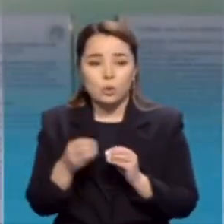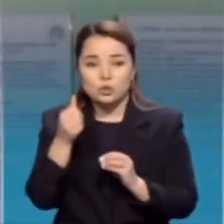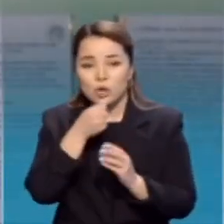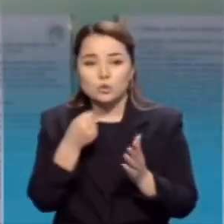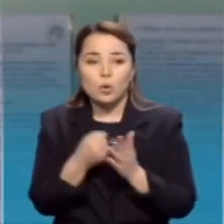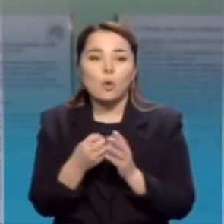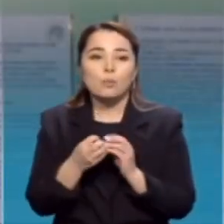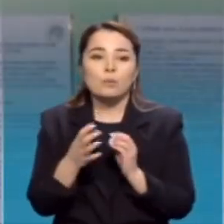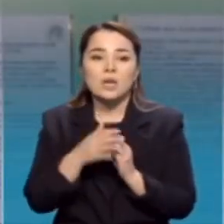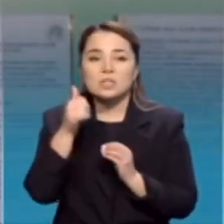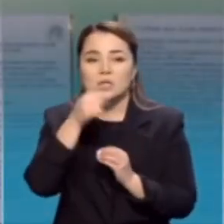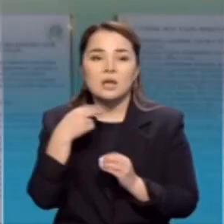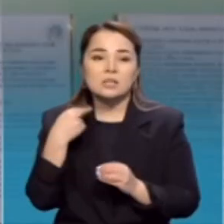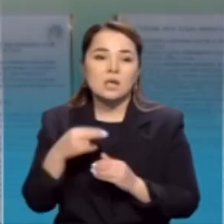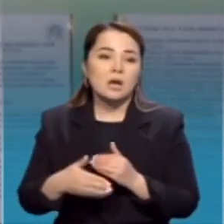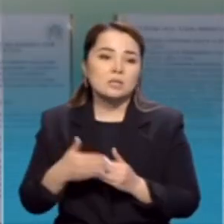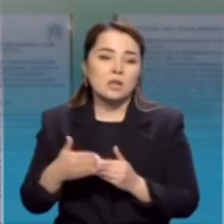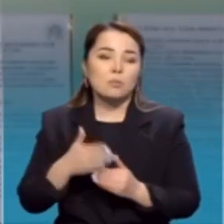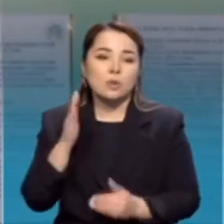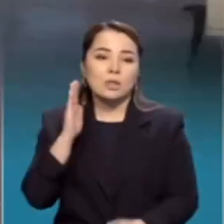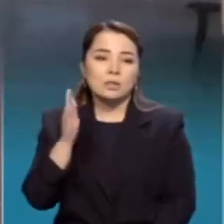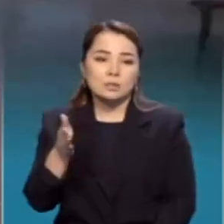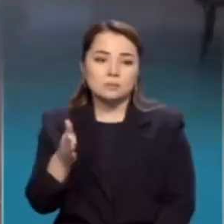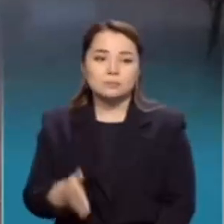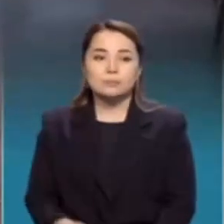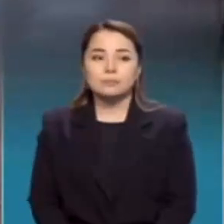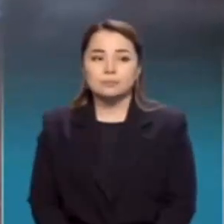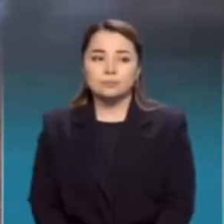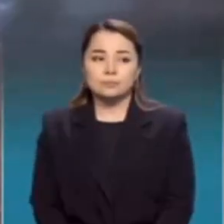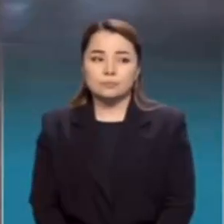бас бостандығынан айыру жазасы қарастырылған.